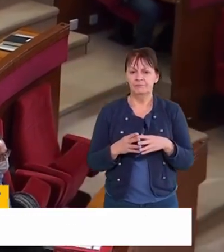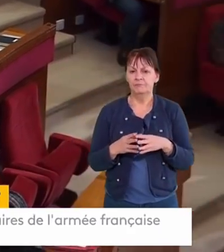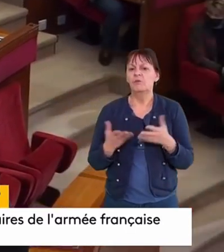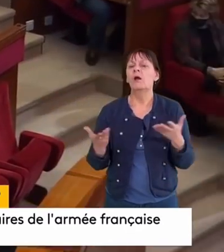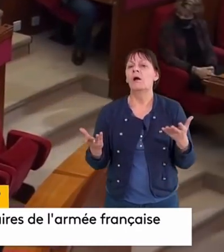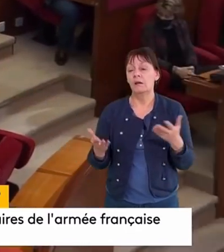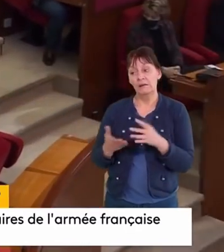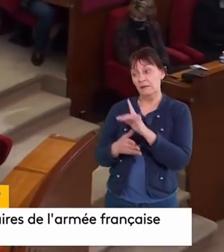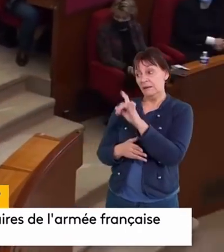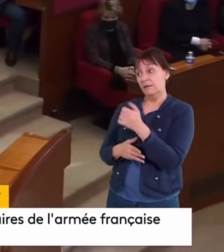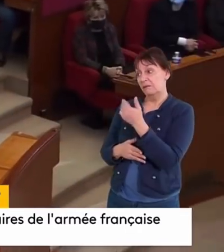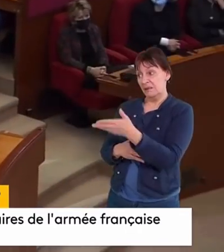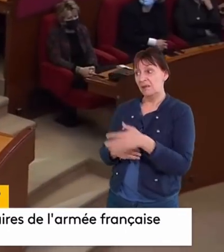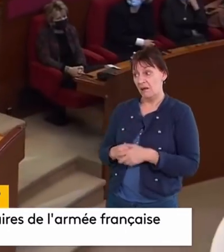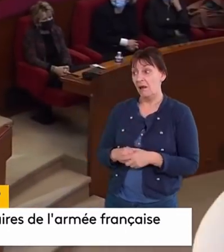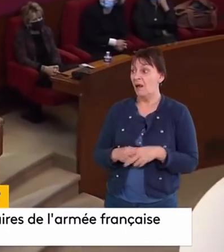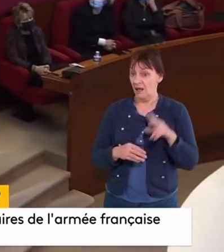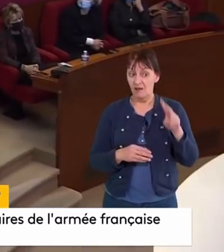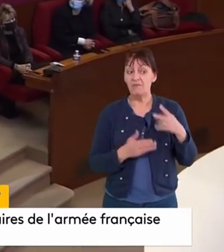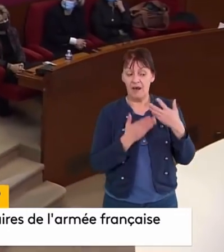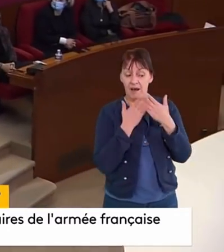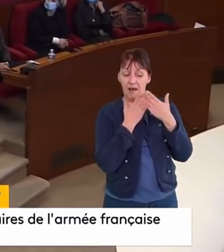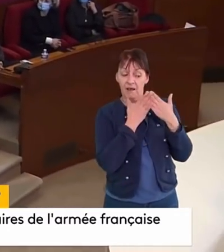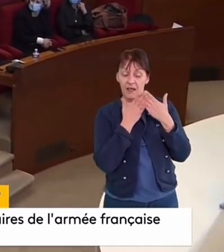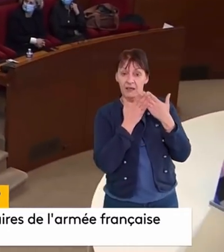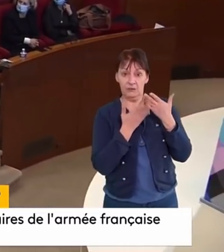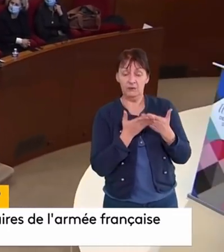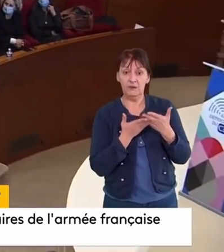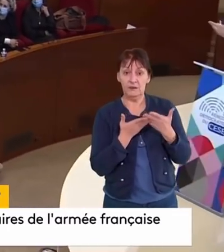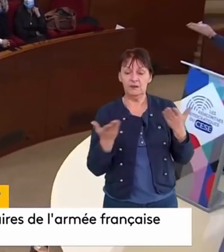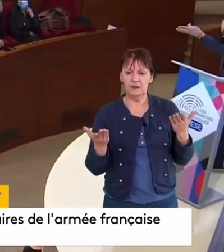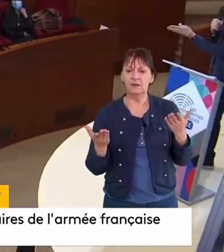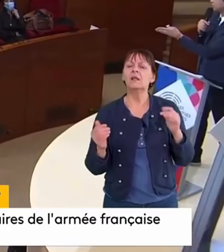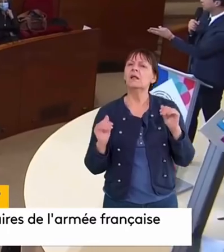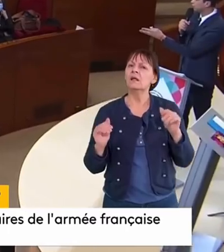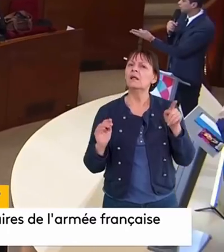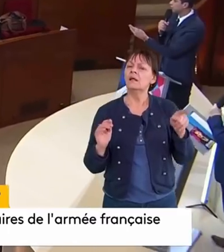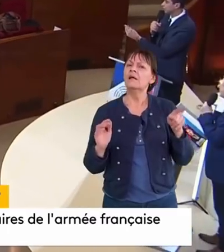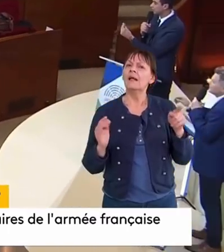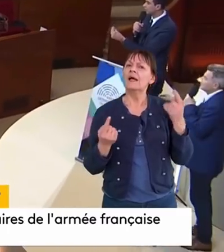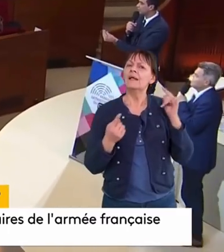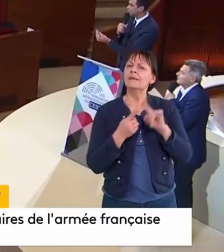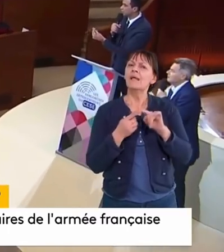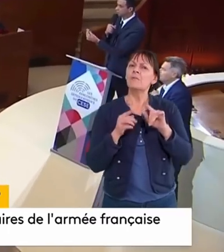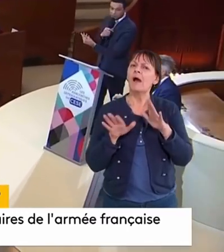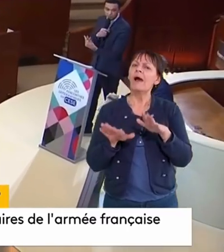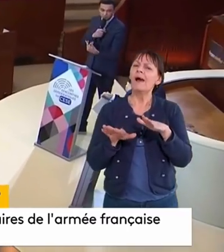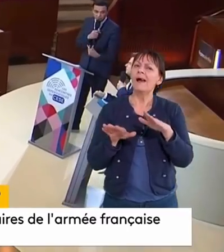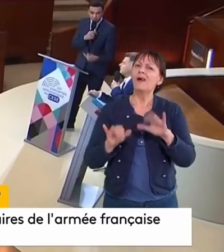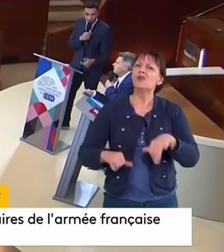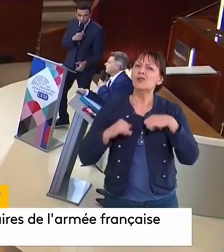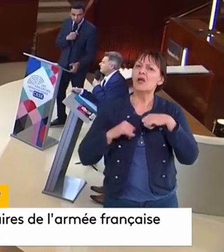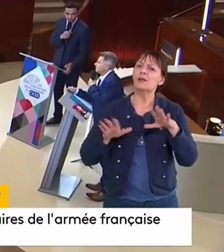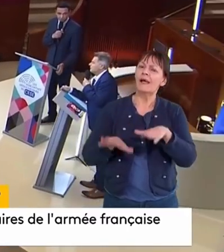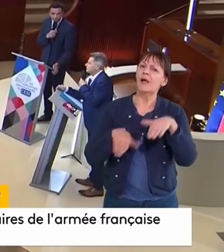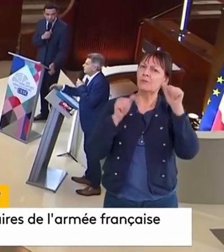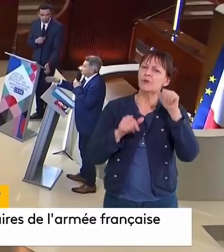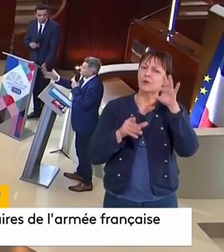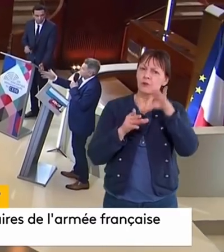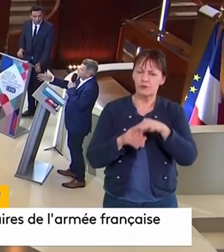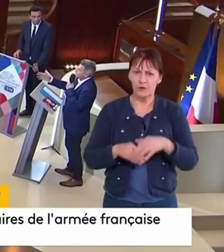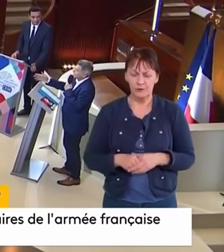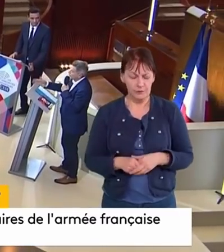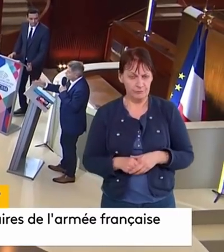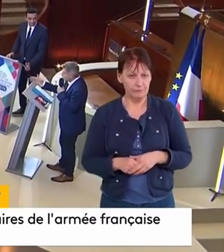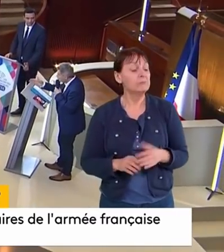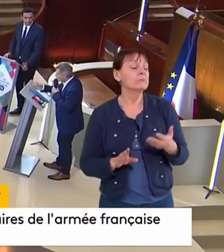Voilà, la question c'est ça. Est-ce que ce sera réellement Sandrine Couster qui travaille, on précise, sur la question de l'abstention et singulièrement sur les jeunes. Mais je vais vous dire, madame, je ne l'ai pas